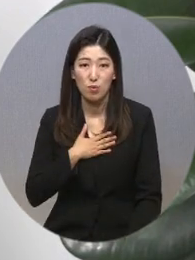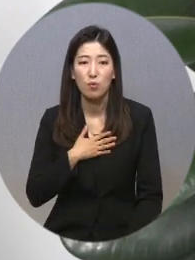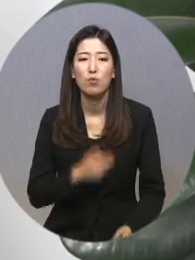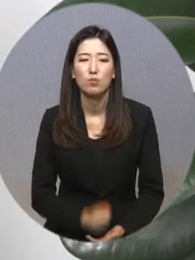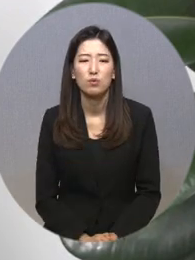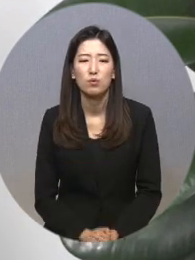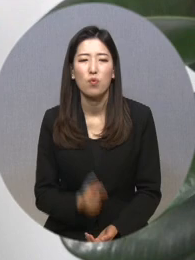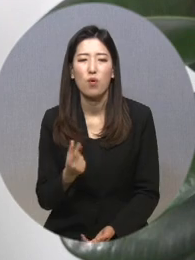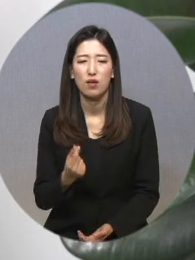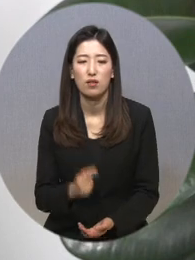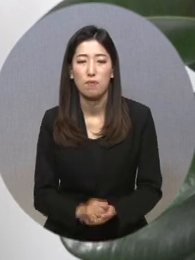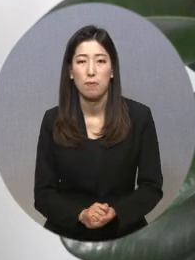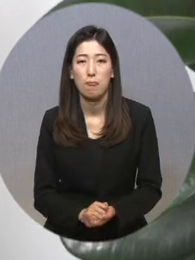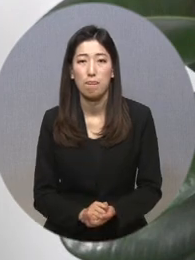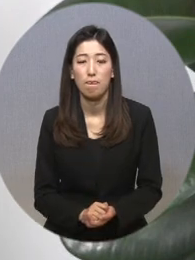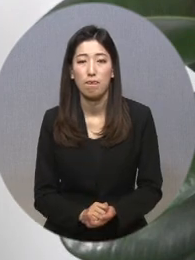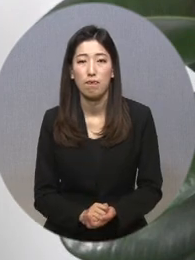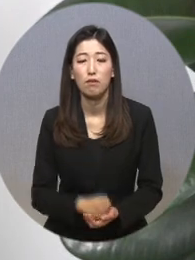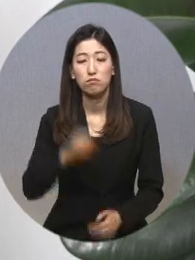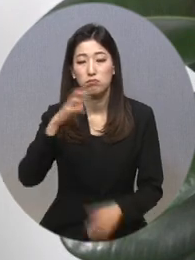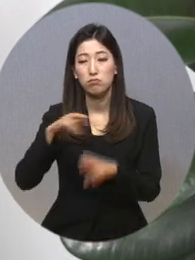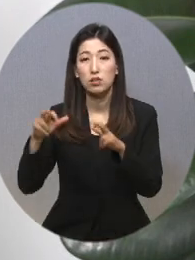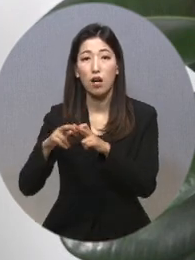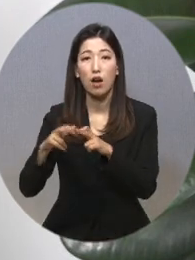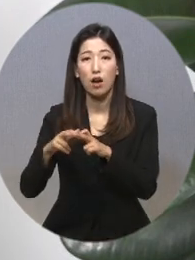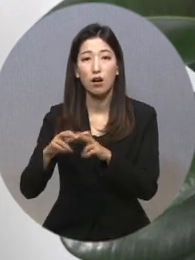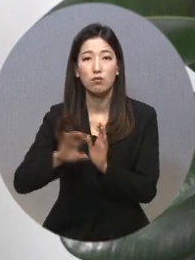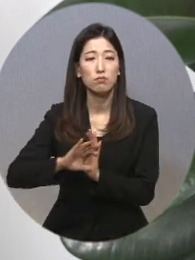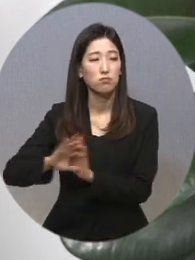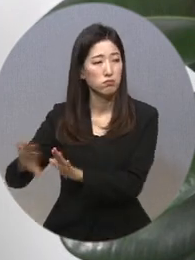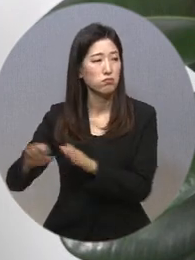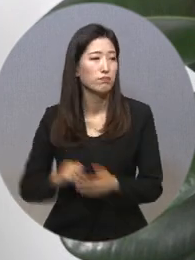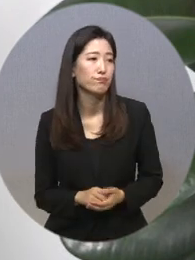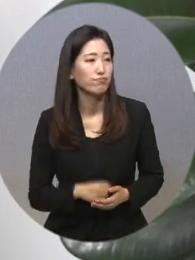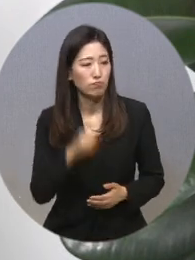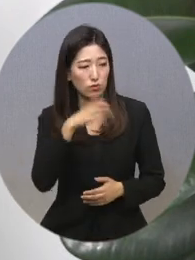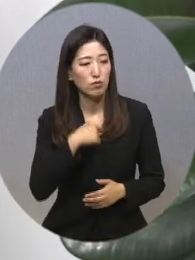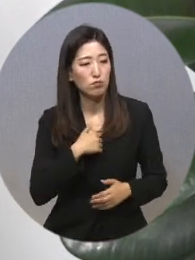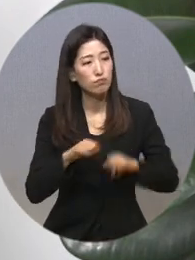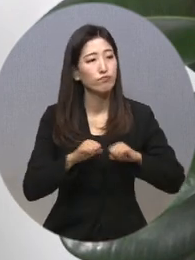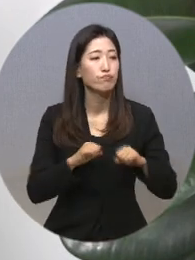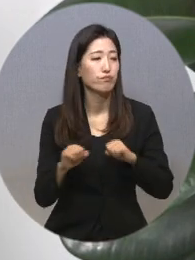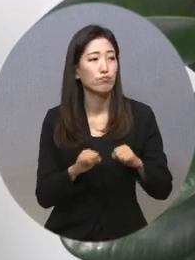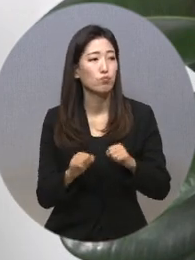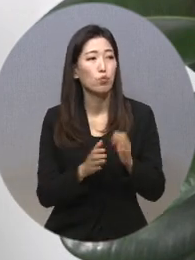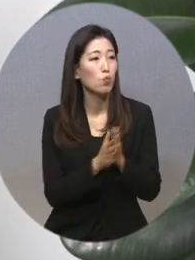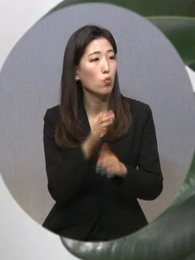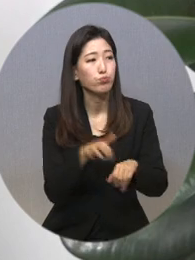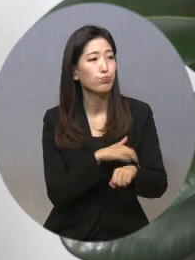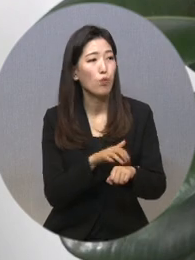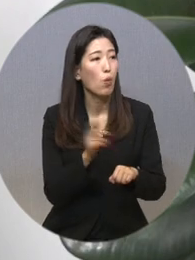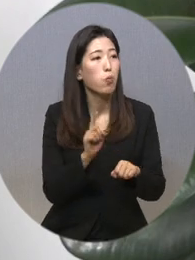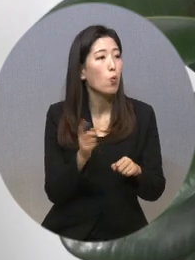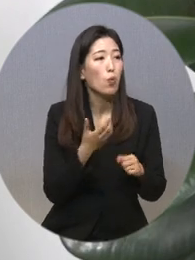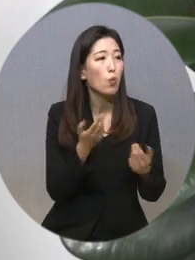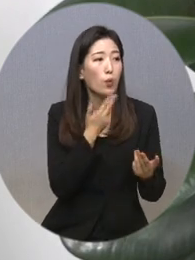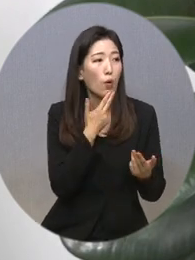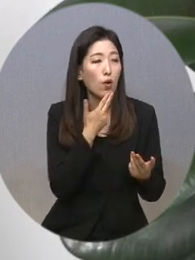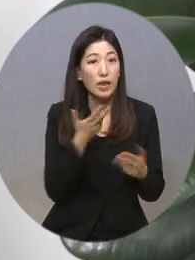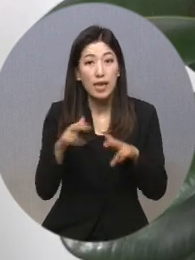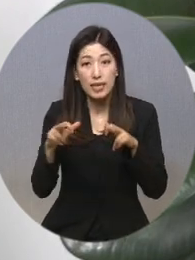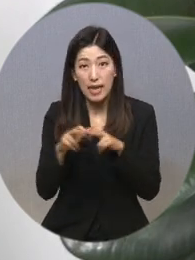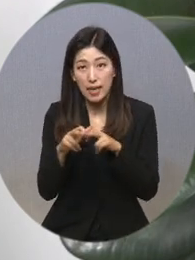장애인 그분들이 갖는 그 부분들을 사회 도시 인프라가 어떻게 받아들일까 하는 것에 대한